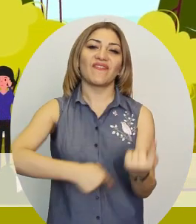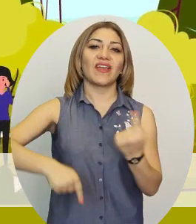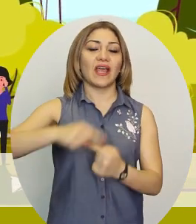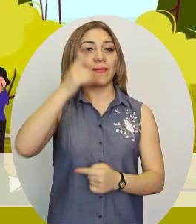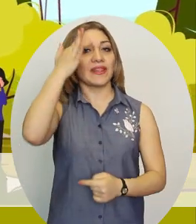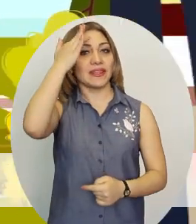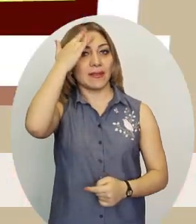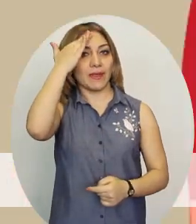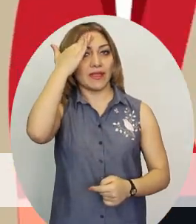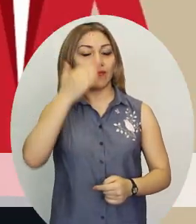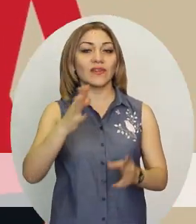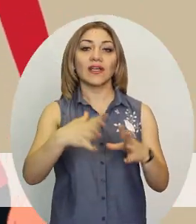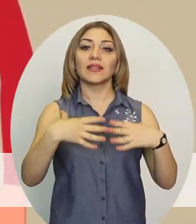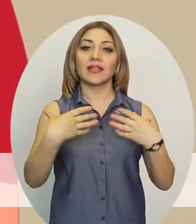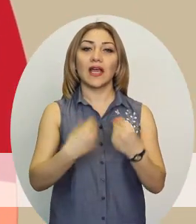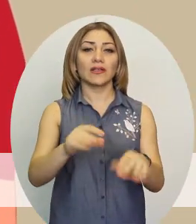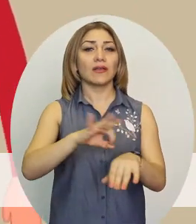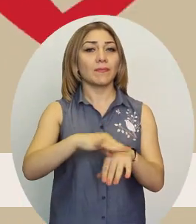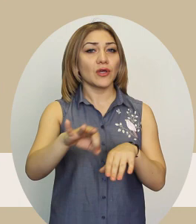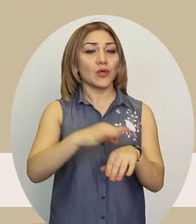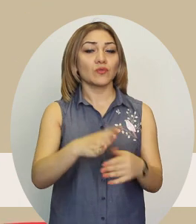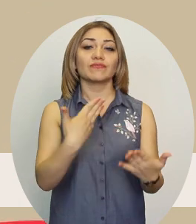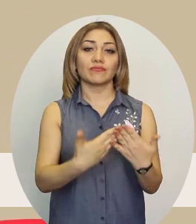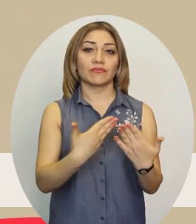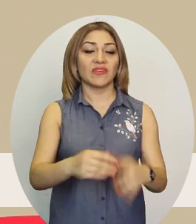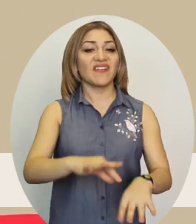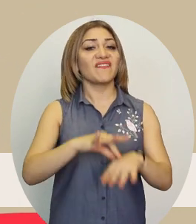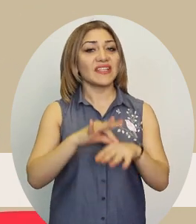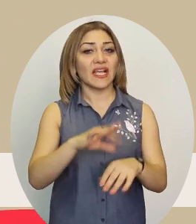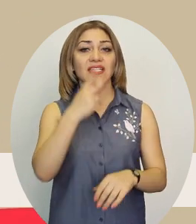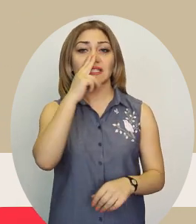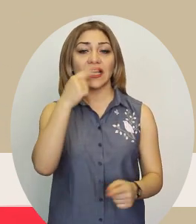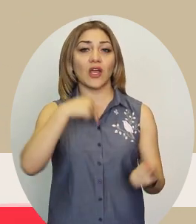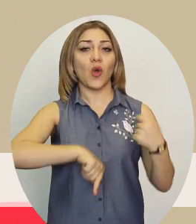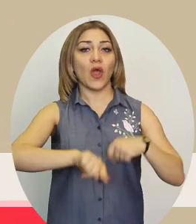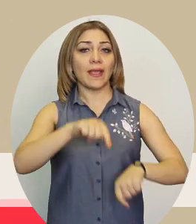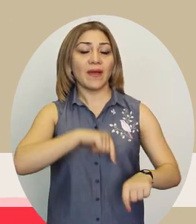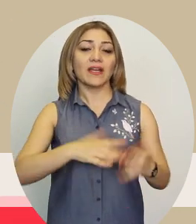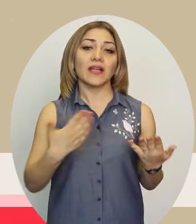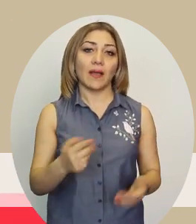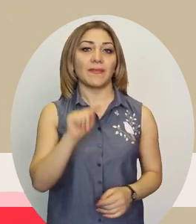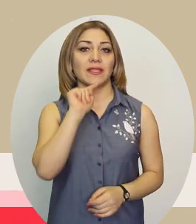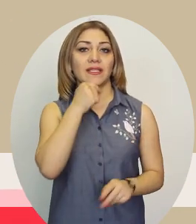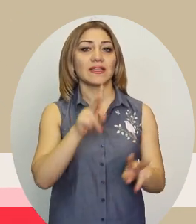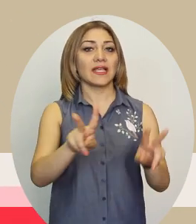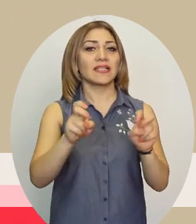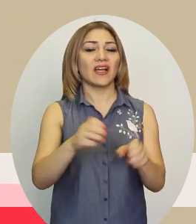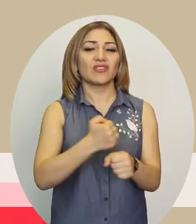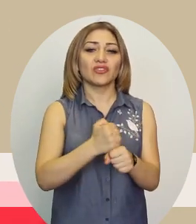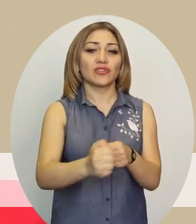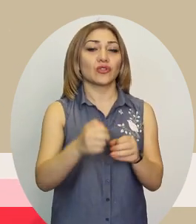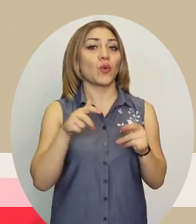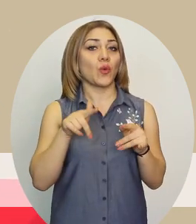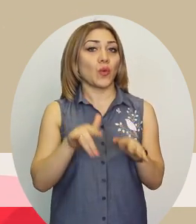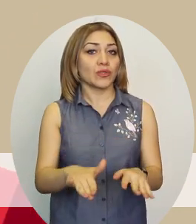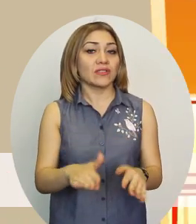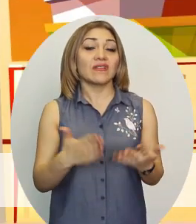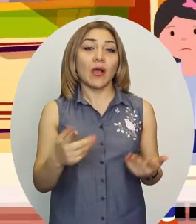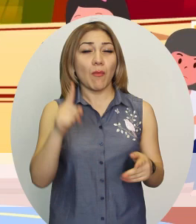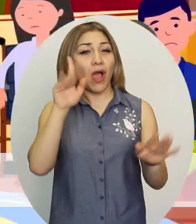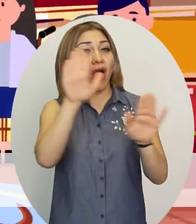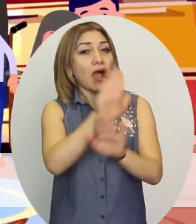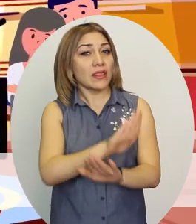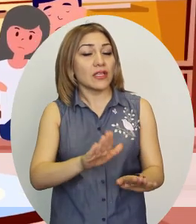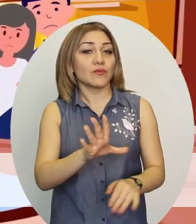վերականգնման նպատակով։ Ընտանիքում բռնություն է համարվում ֆիզիկական, սեռական, հոգեբանական կամ տնտեսական բնույթի բռնի արարքը, ինչպես նաև